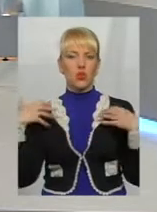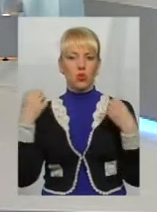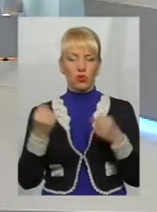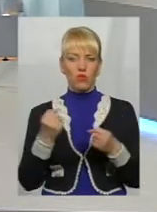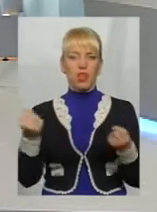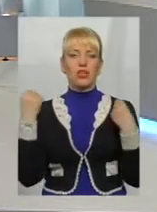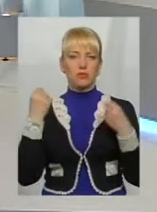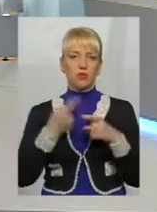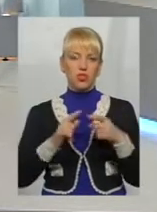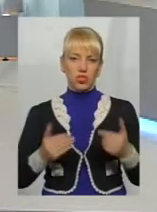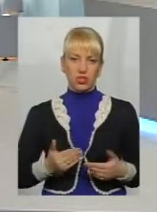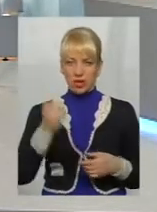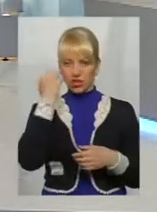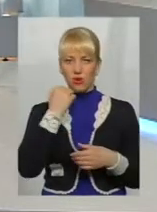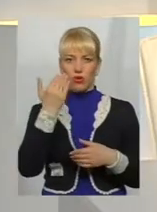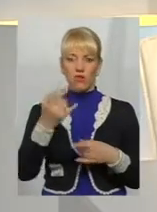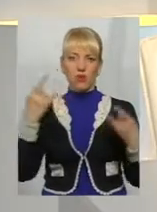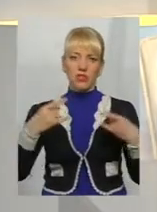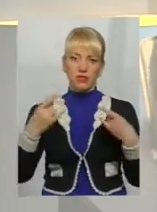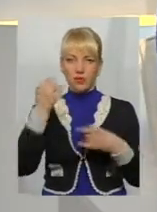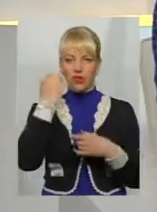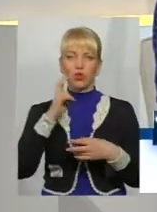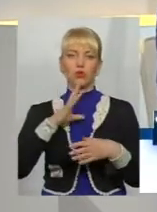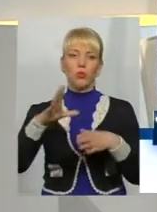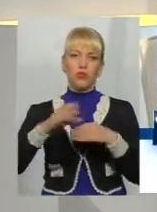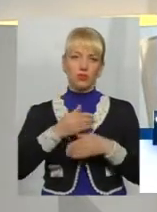це життя. Дякую вам за сьогоднішній ефір, дякую всім, хто був